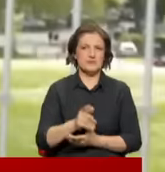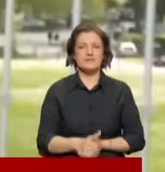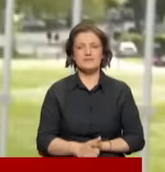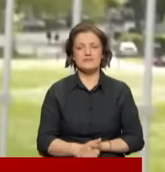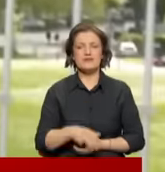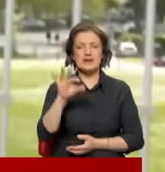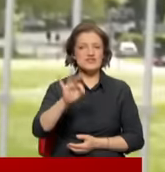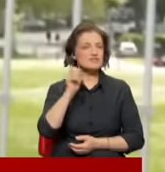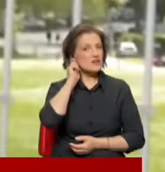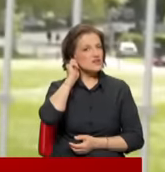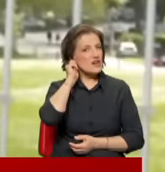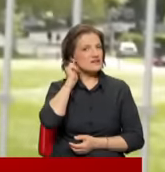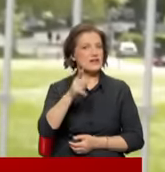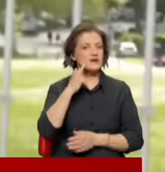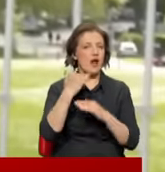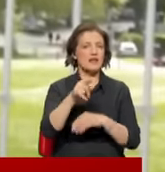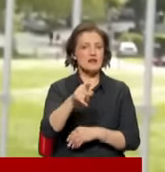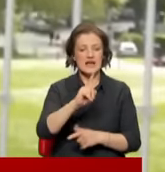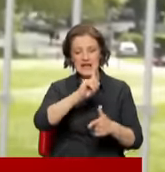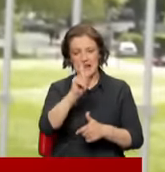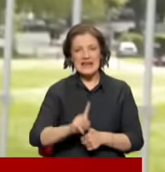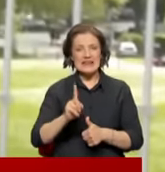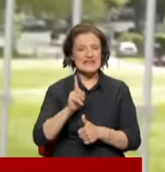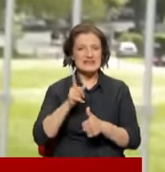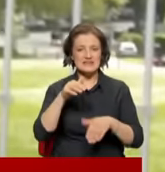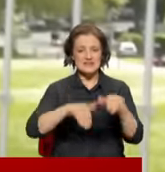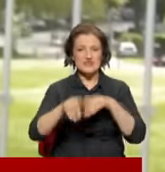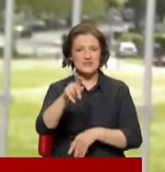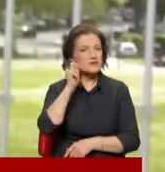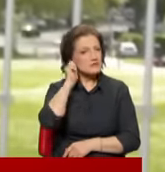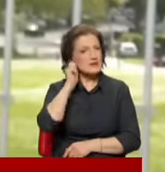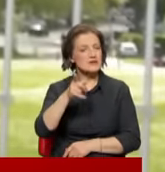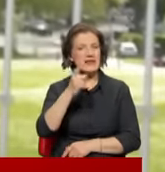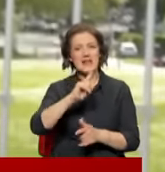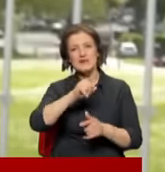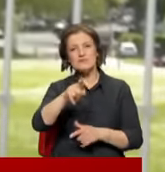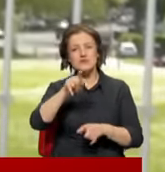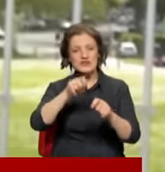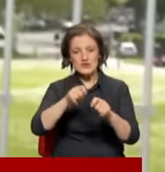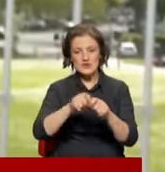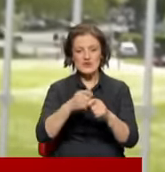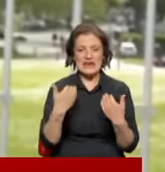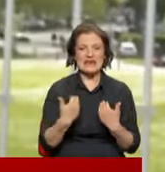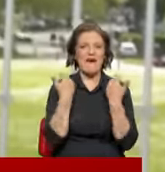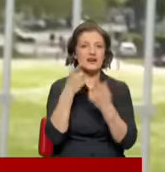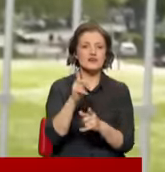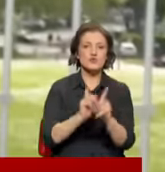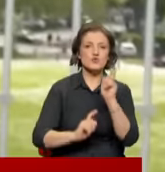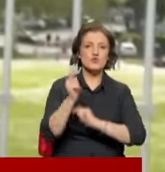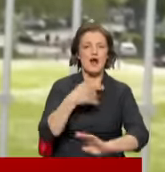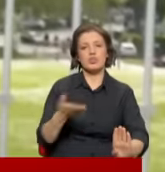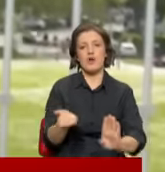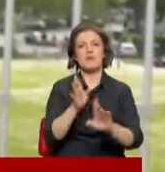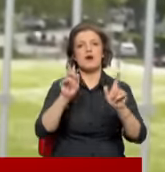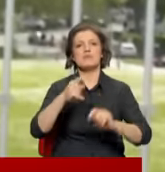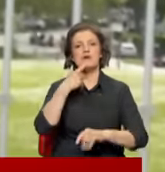yöneltti. Şimdi kulağını çekti seçmen. İlk seçimde o kulağını koparır senin. Bu yaptığınız iş yargıyı kullanarak darbe